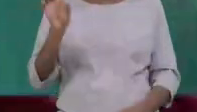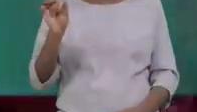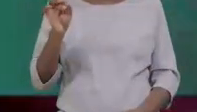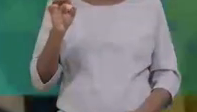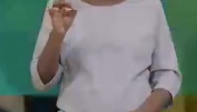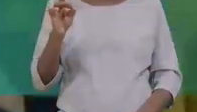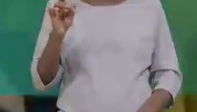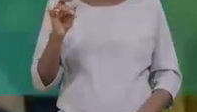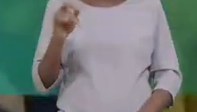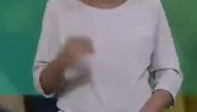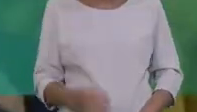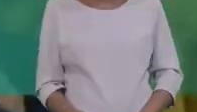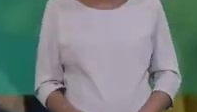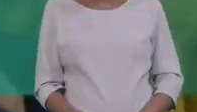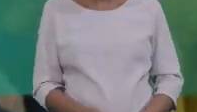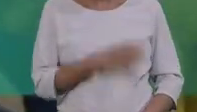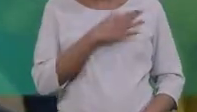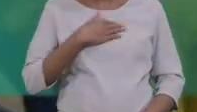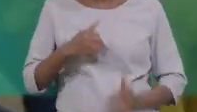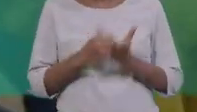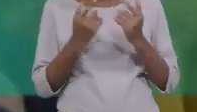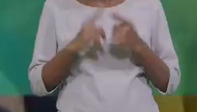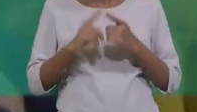Verset 18. Verset 18.